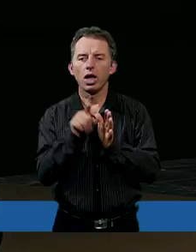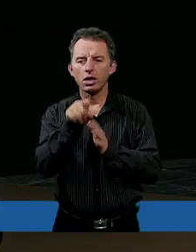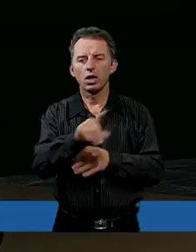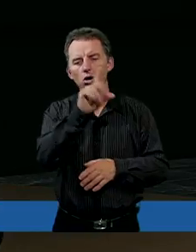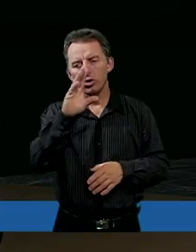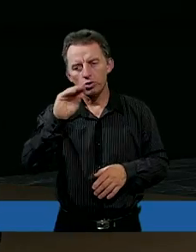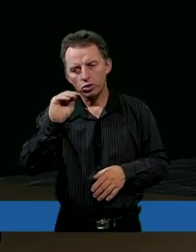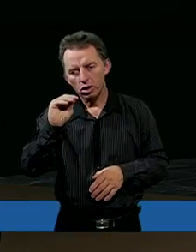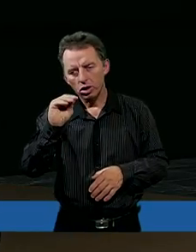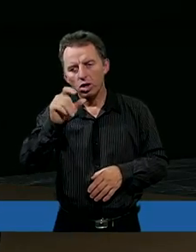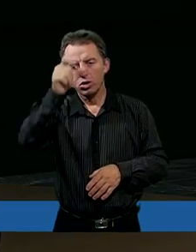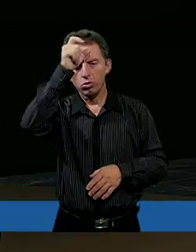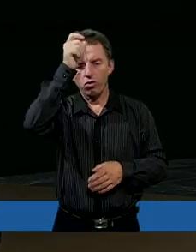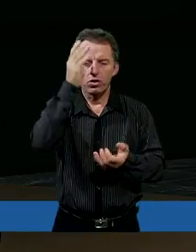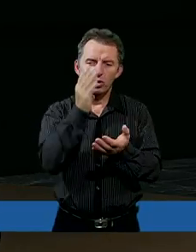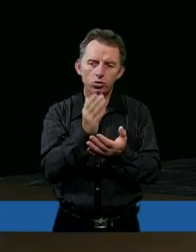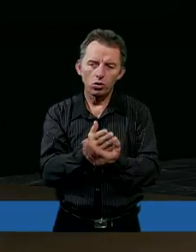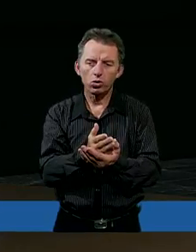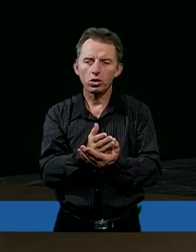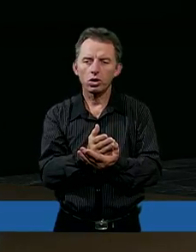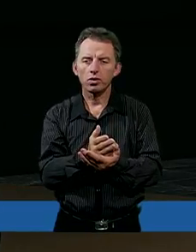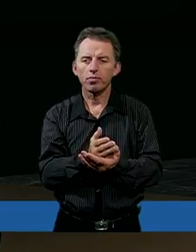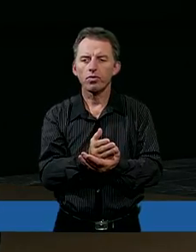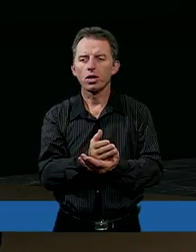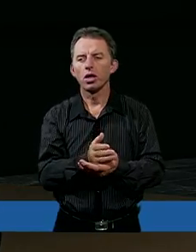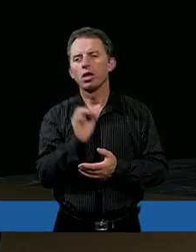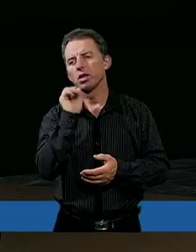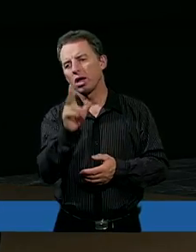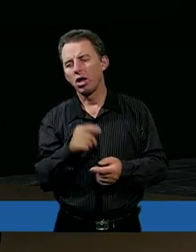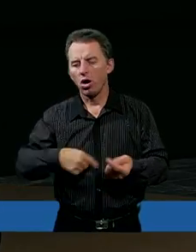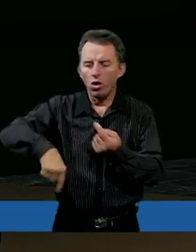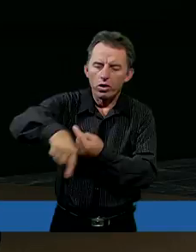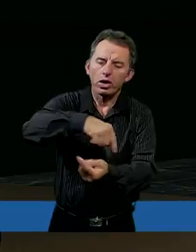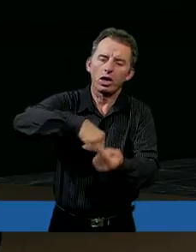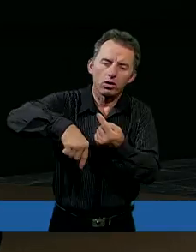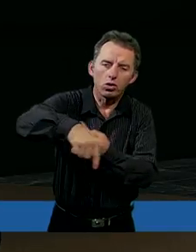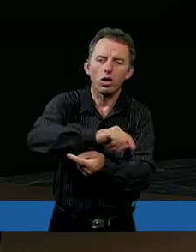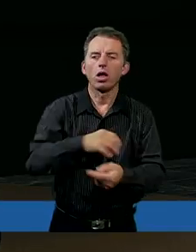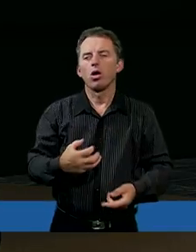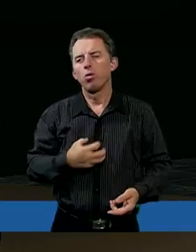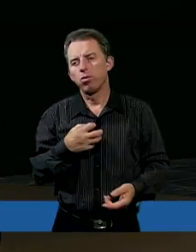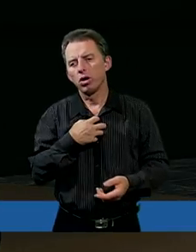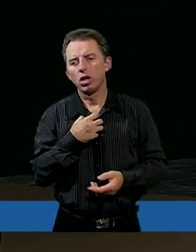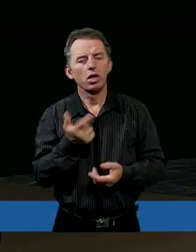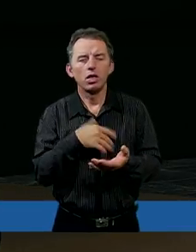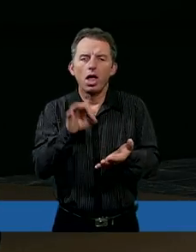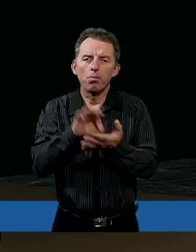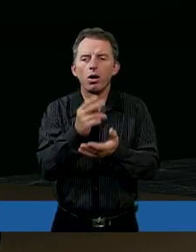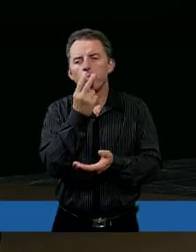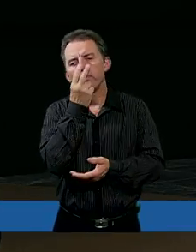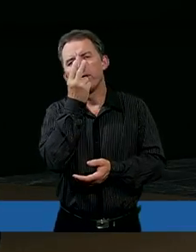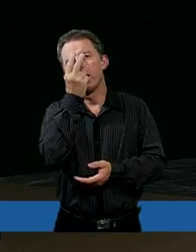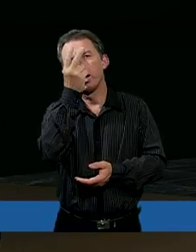że gdy człowiek już doświadczy takiego krańcowego bólu, to w końcu niepewnie